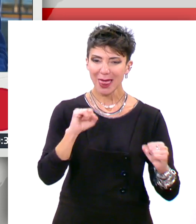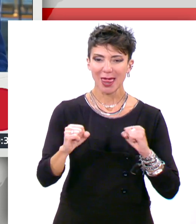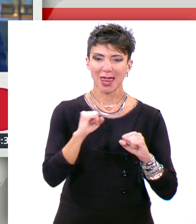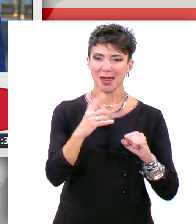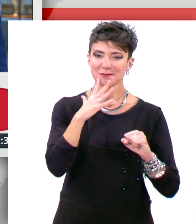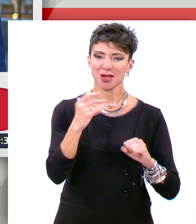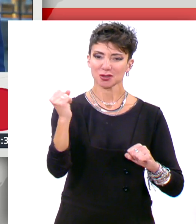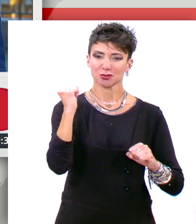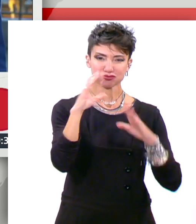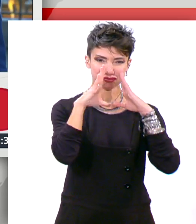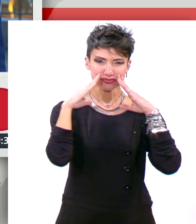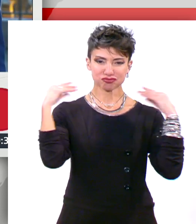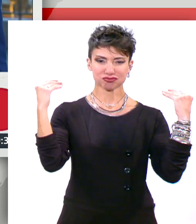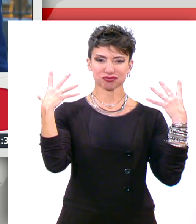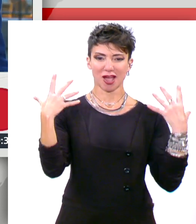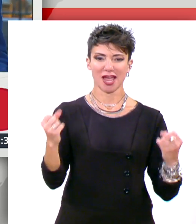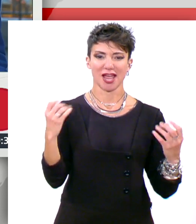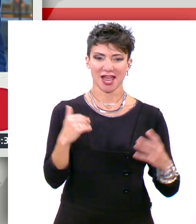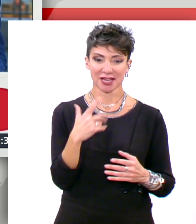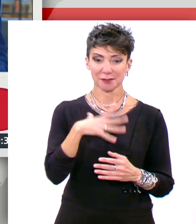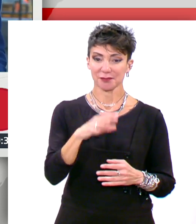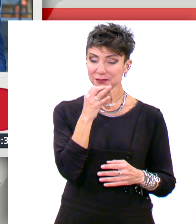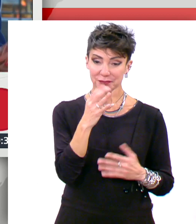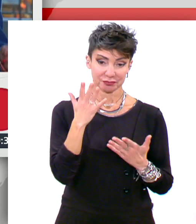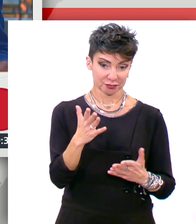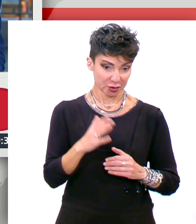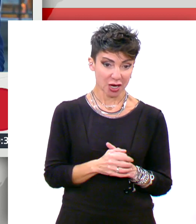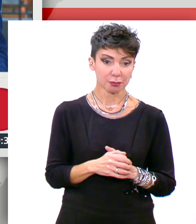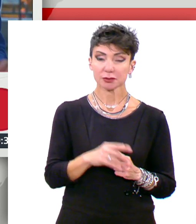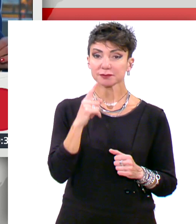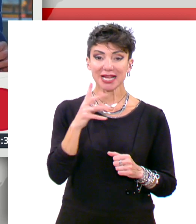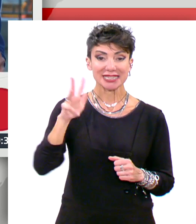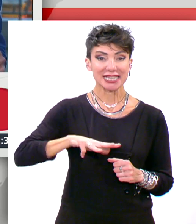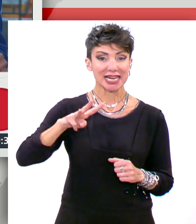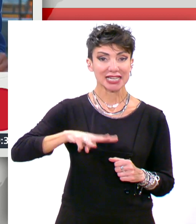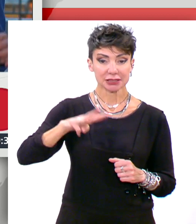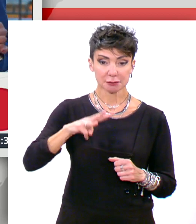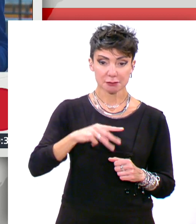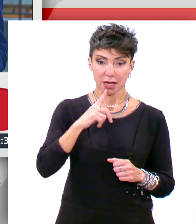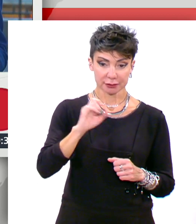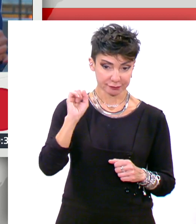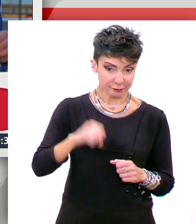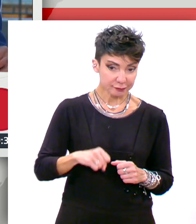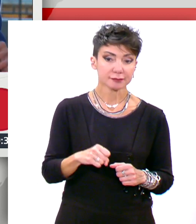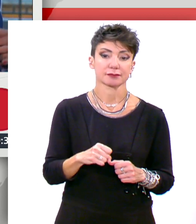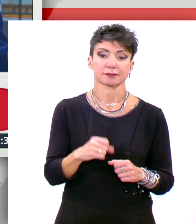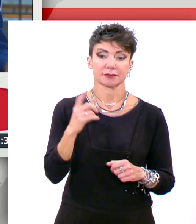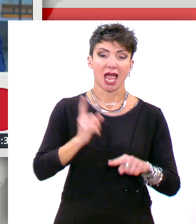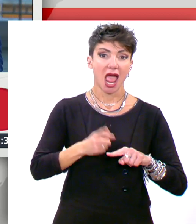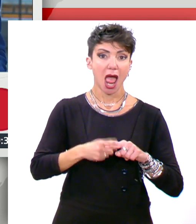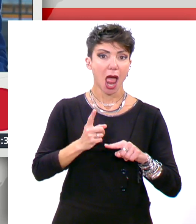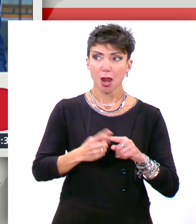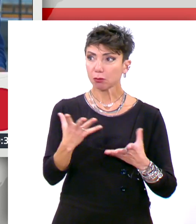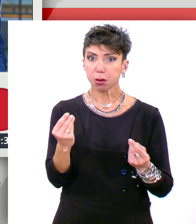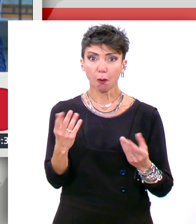υποδιόμενοι τους ήρωες της Επανάστασης. Να σας πω, Νίκο, ότι αυτό το τριήμερο είναι πολύ έντονο και το στοιχείο των Ελλήνων εδώ